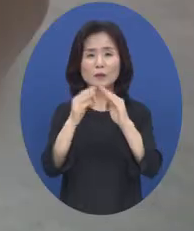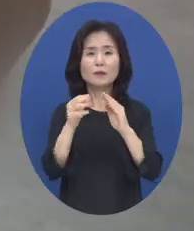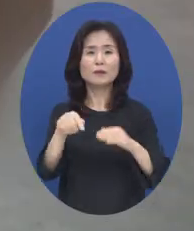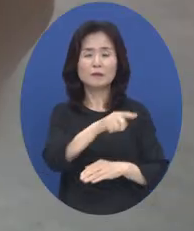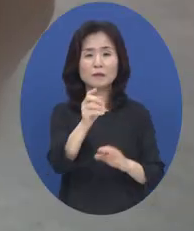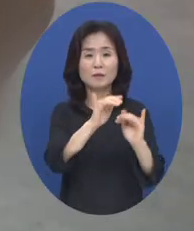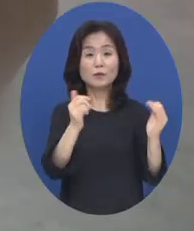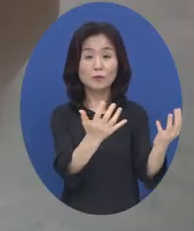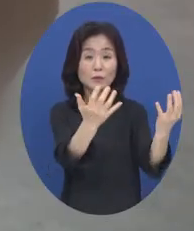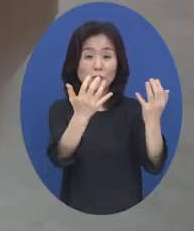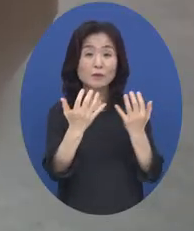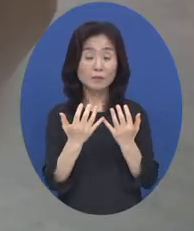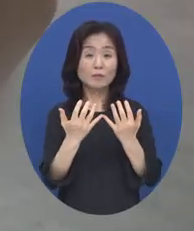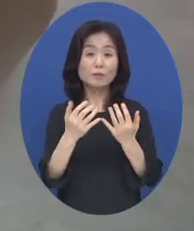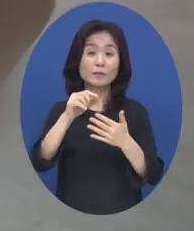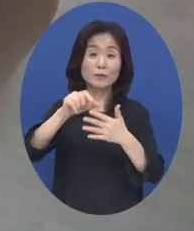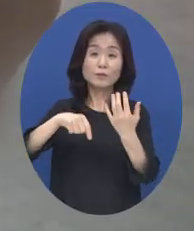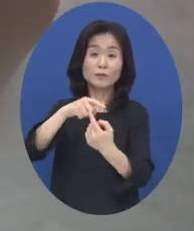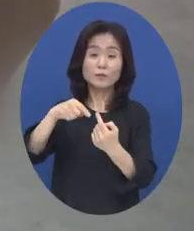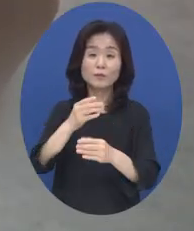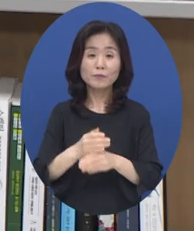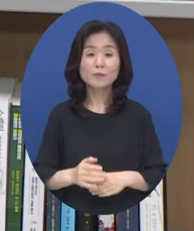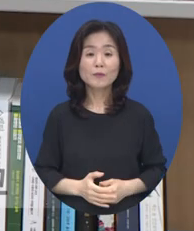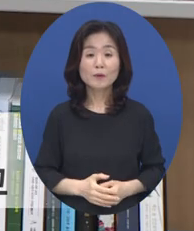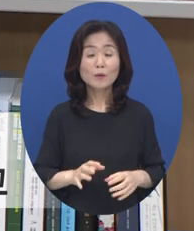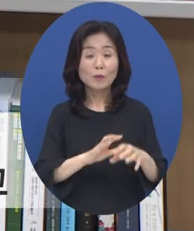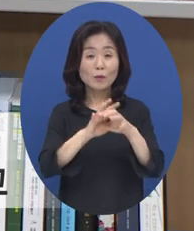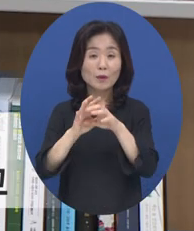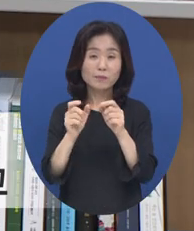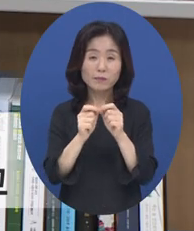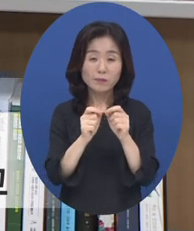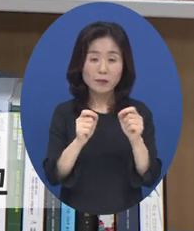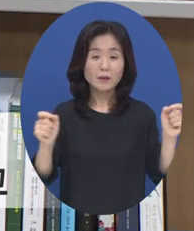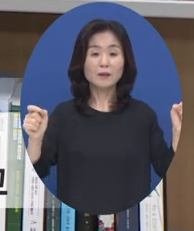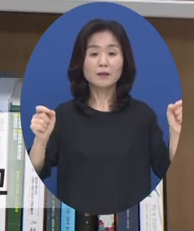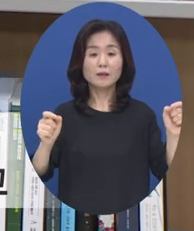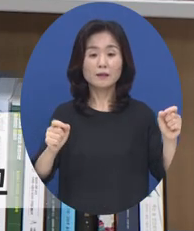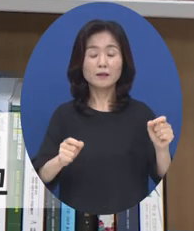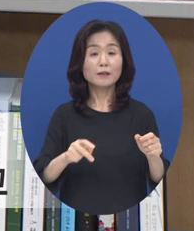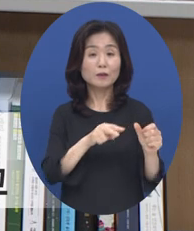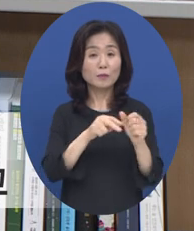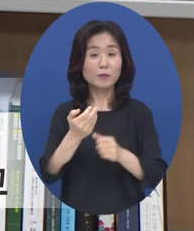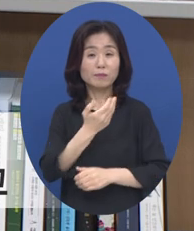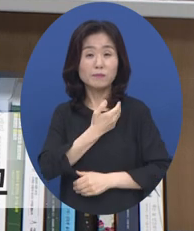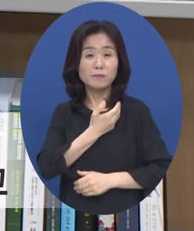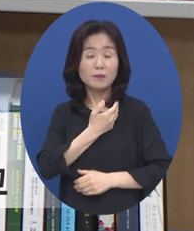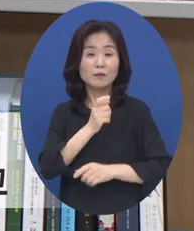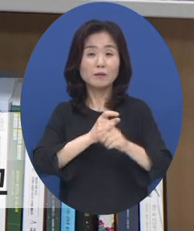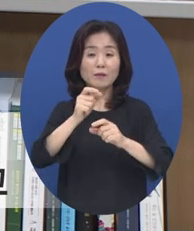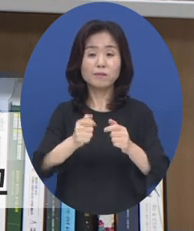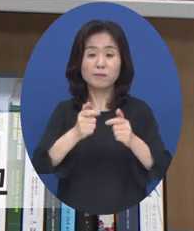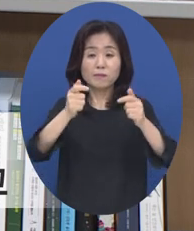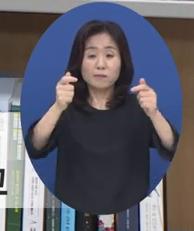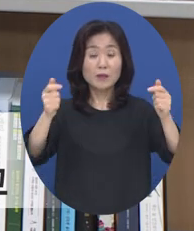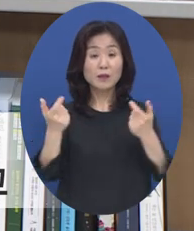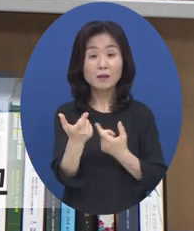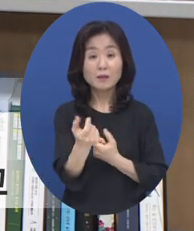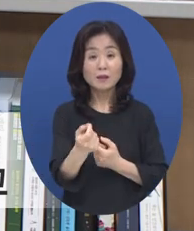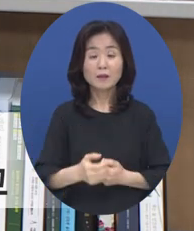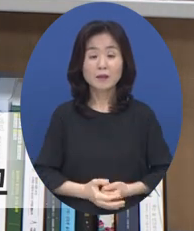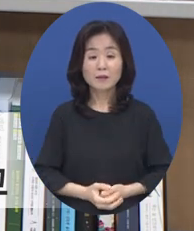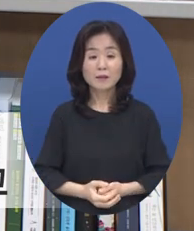이들을 초청하는 방식으로 진행됩니다. 코로나 19 장기화로 이 정보 사각지대는 더욱 확대되고 있는 것